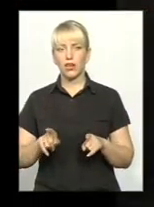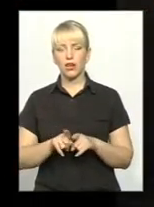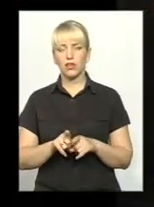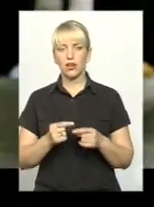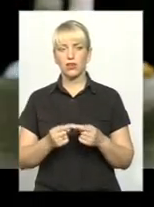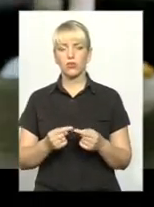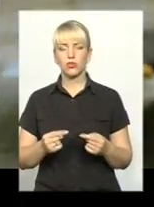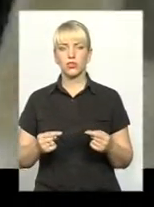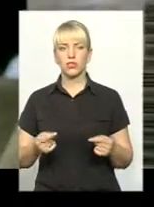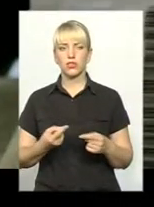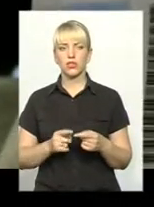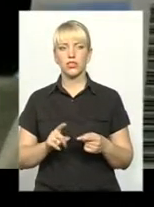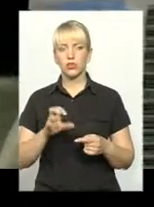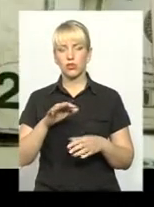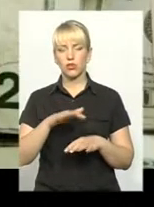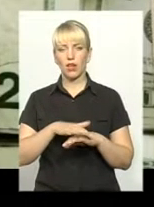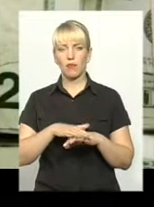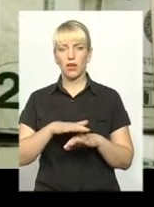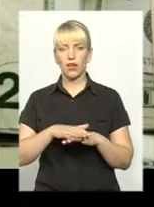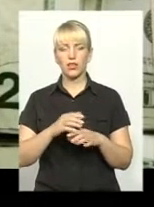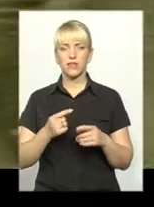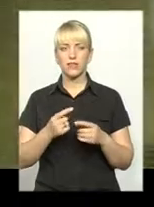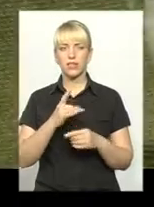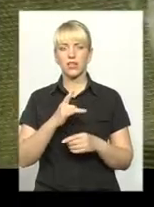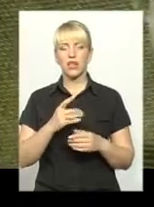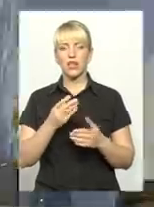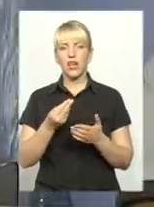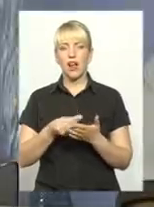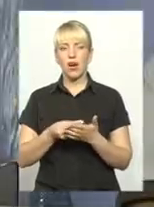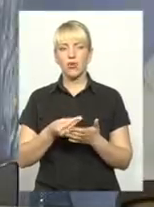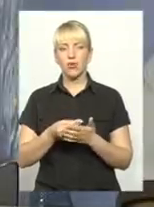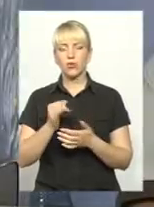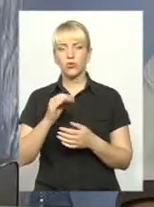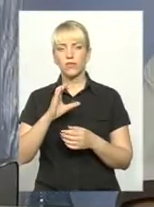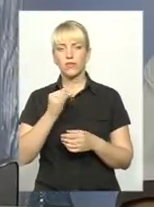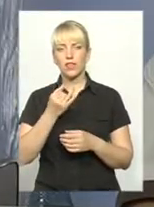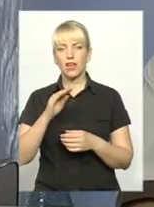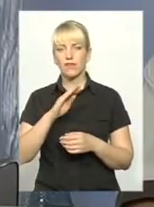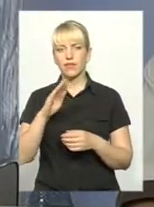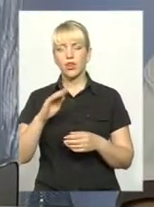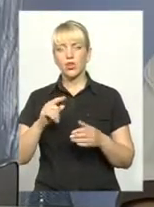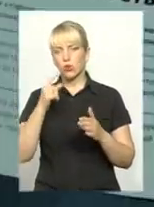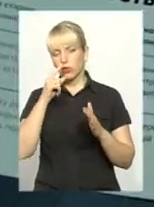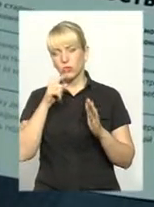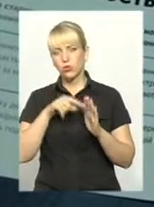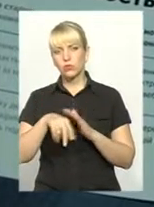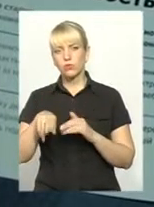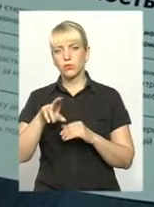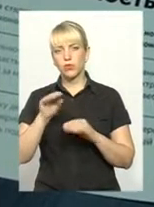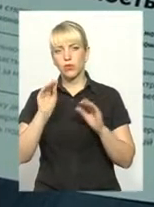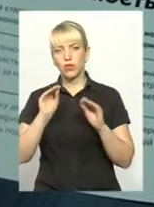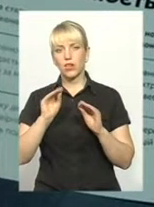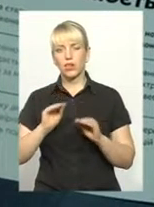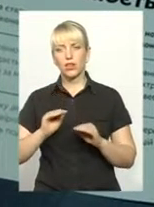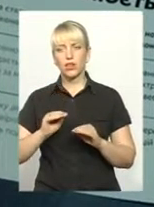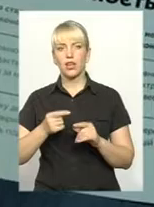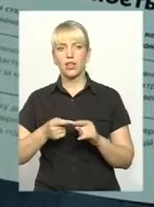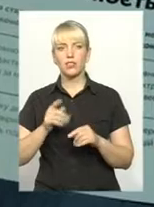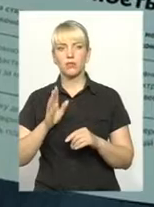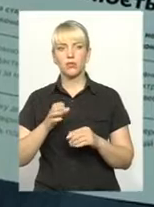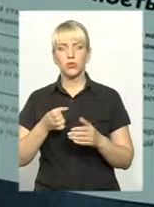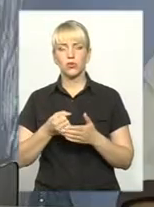– і ту, яка на банківських рахунках, і ту, що у сейфі. Доступ до декларації буде на протязі 24